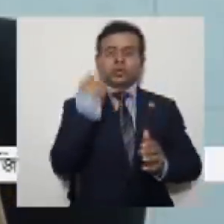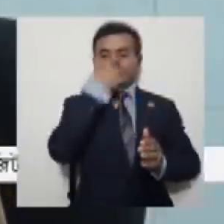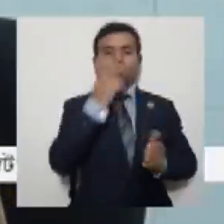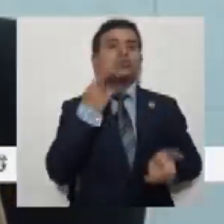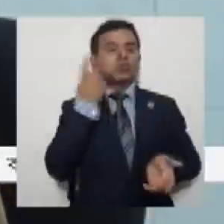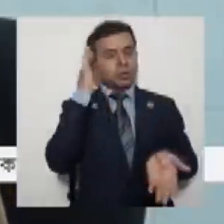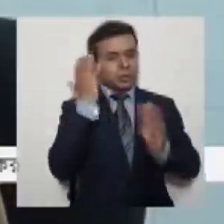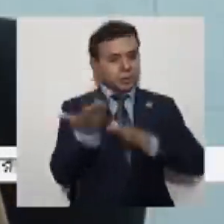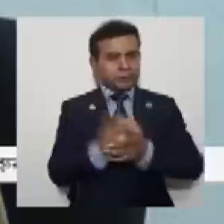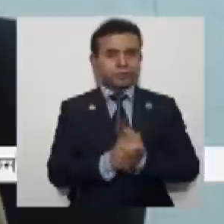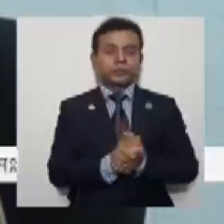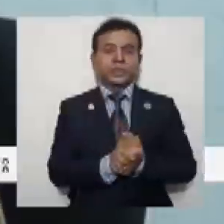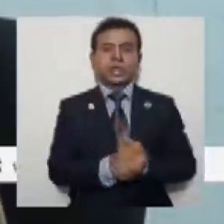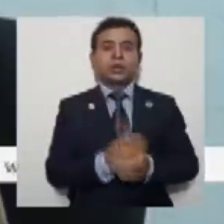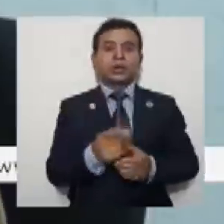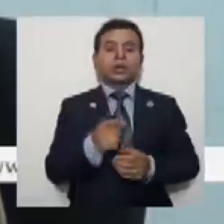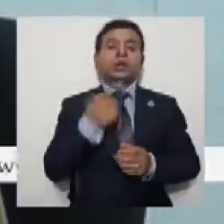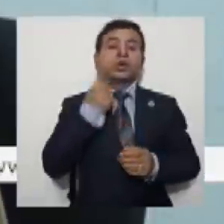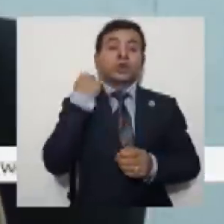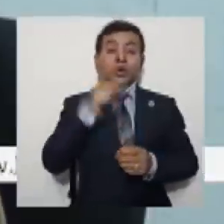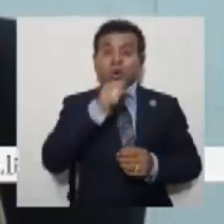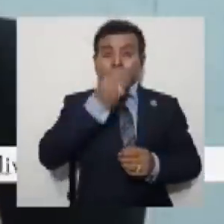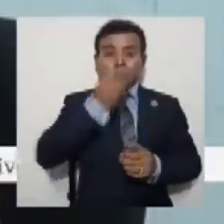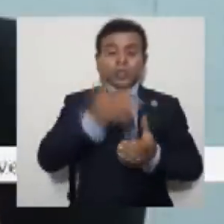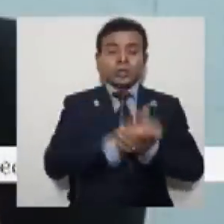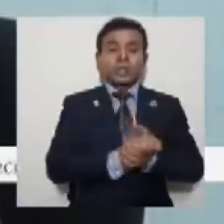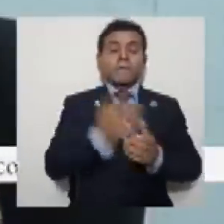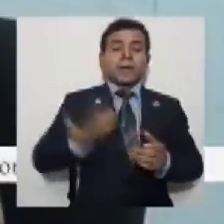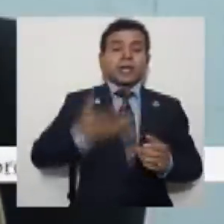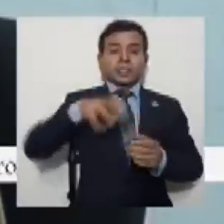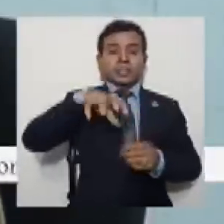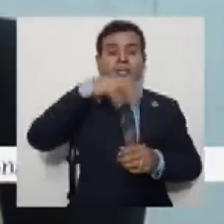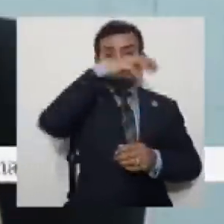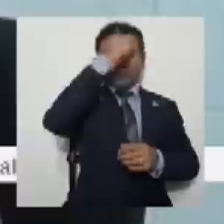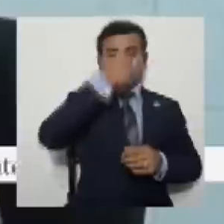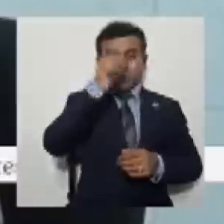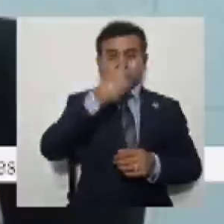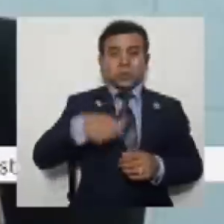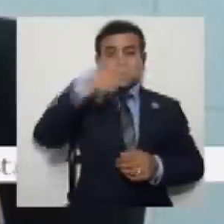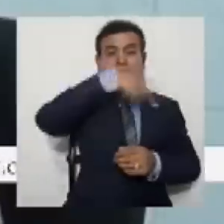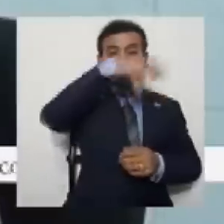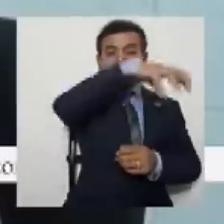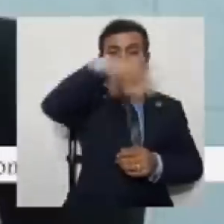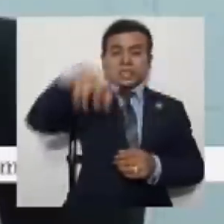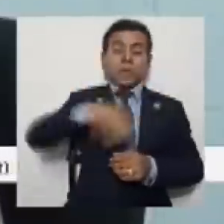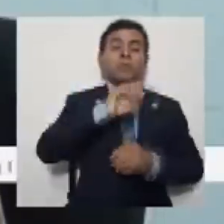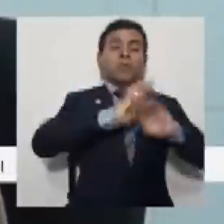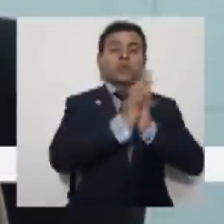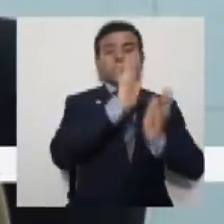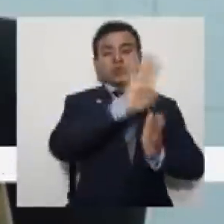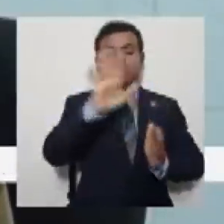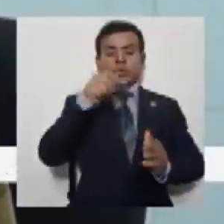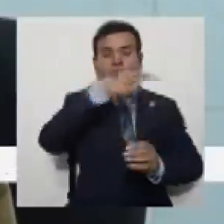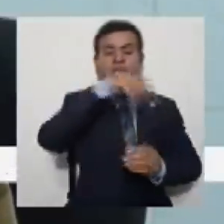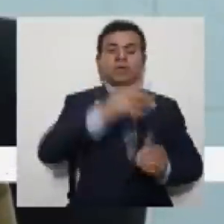আক্রান্ত ব্যক্তি পাওয়া গেছে 55টি জেলায় গতকাল রাতের তথ্য অনুযায়ী আবার আমরা যে আপডেট করেছি তাতে আরো 3টি